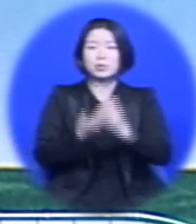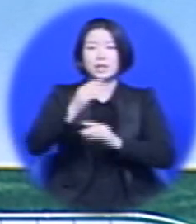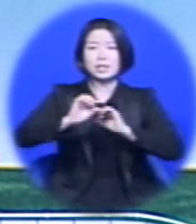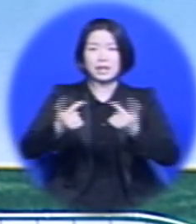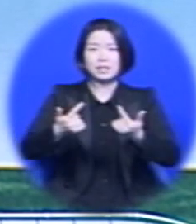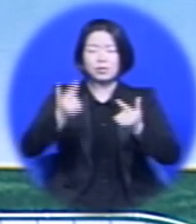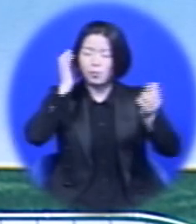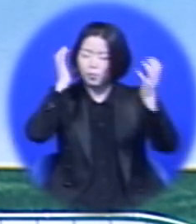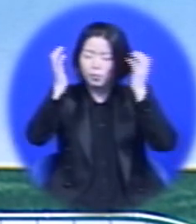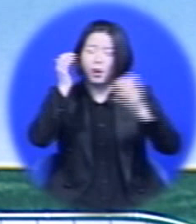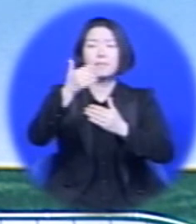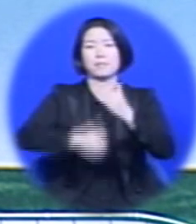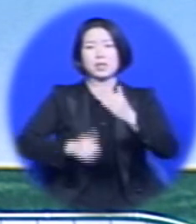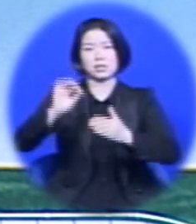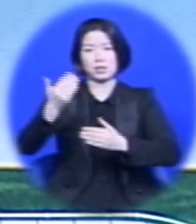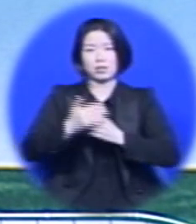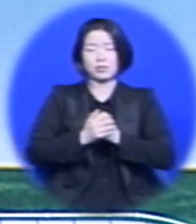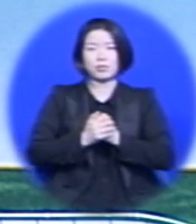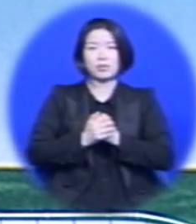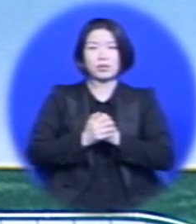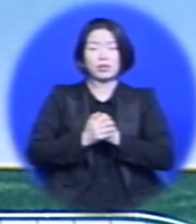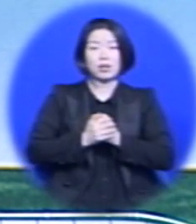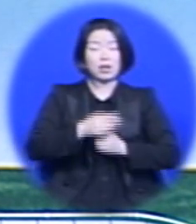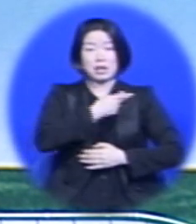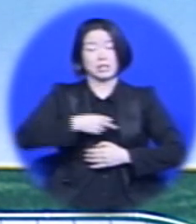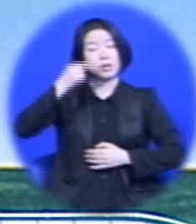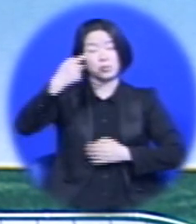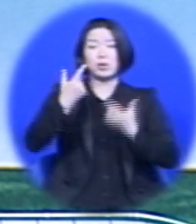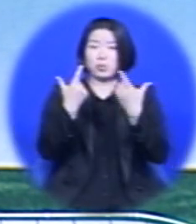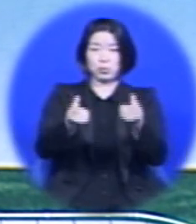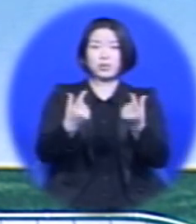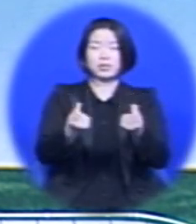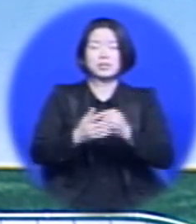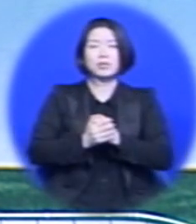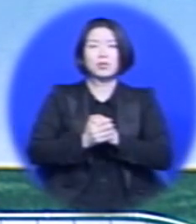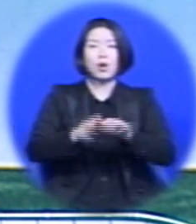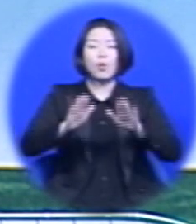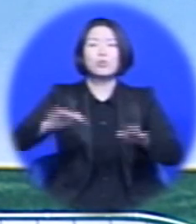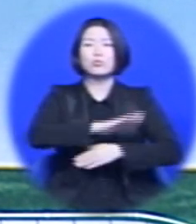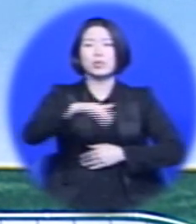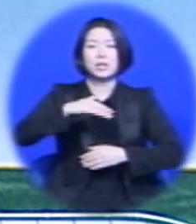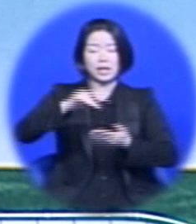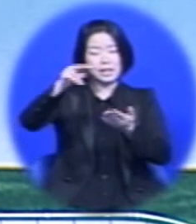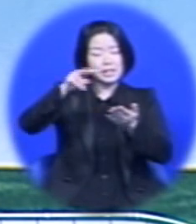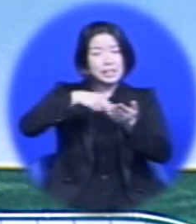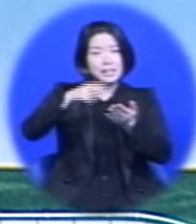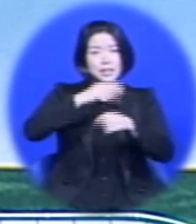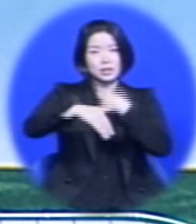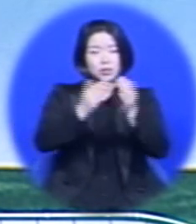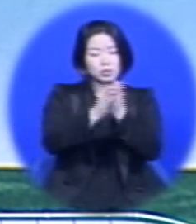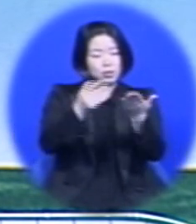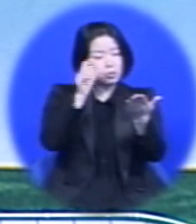이런 혼란에 빠집니다 사도 바울도 그랬습니다 오늘 우리가 읽은 성경에 사도